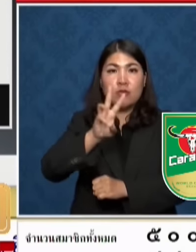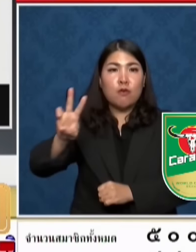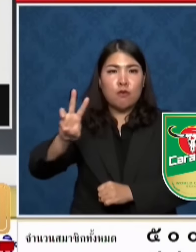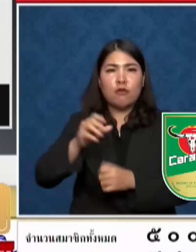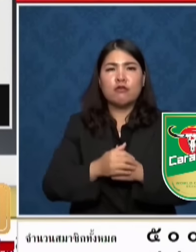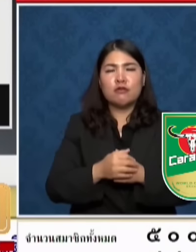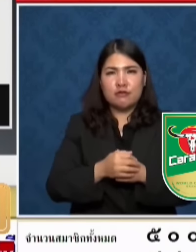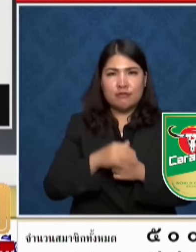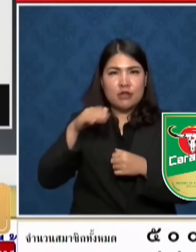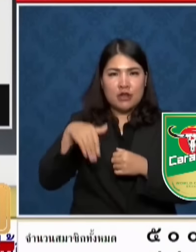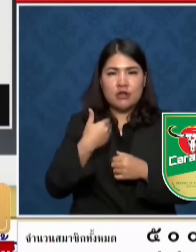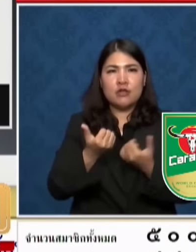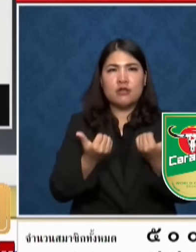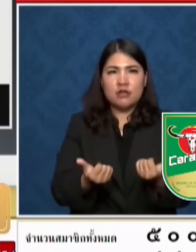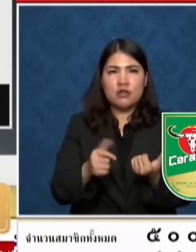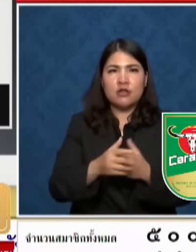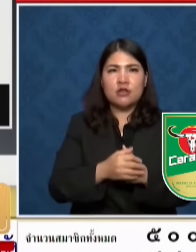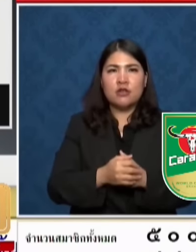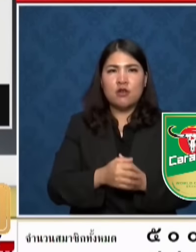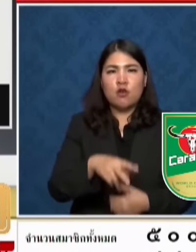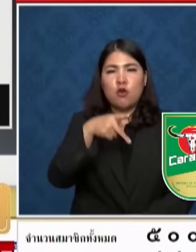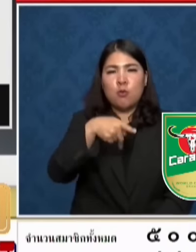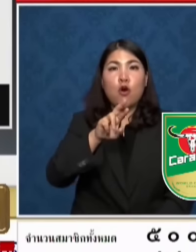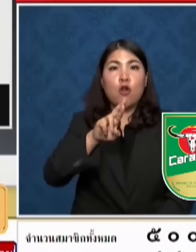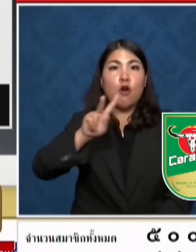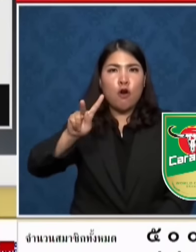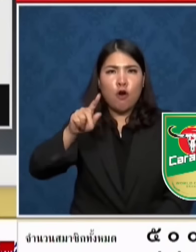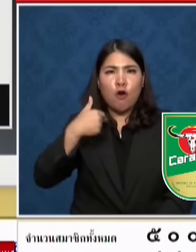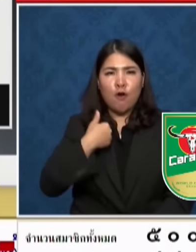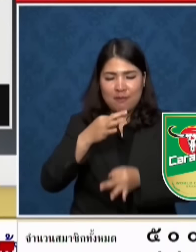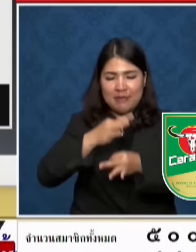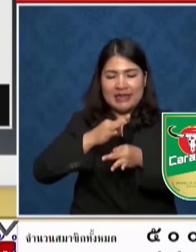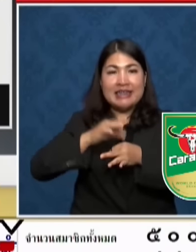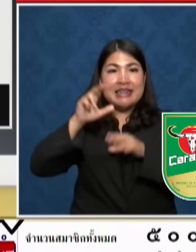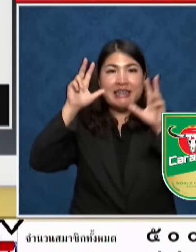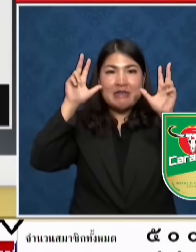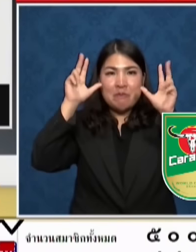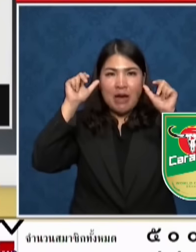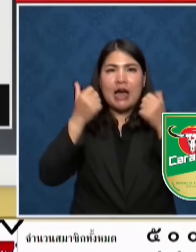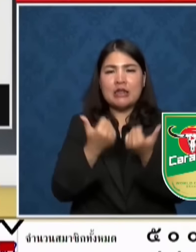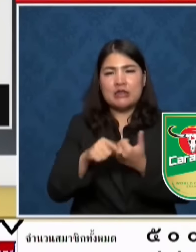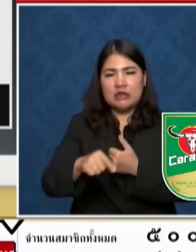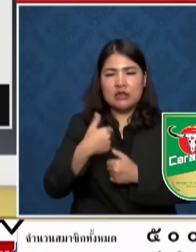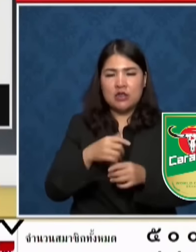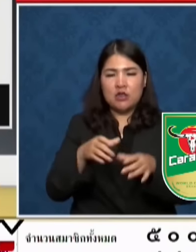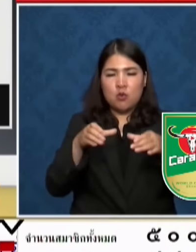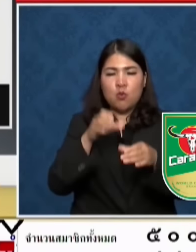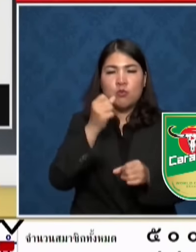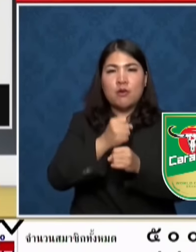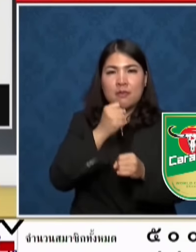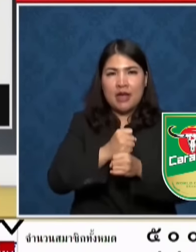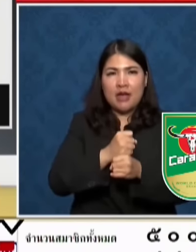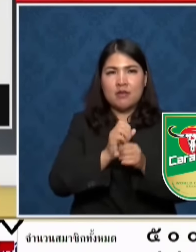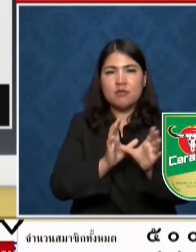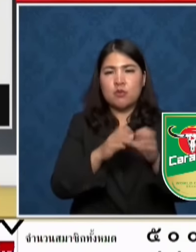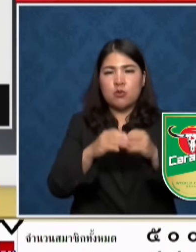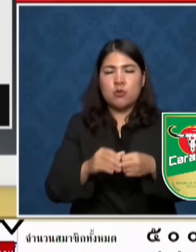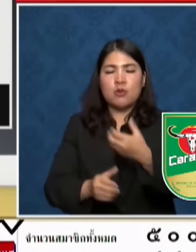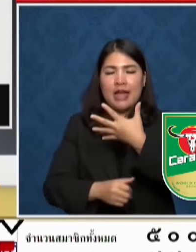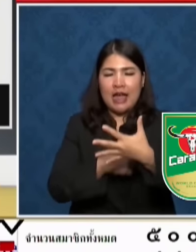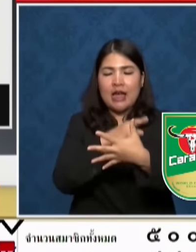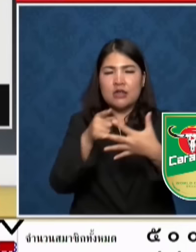2566ต่อไปนี้ที่ฉันขอเรียกว่าพ.ร.ก.บัญชีม้าโดยให้อำนาจ5หน่วยงานมาทำการ CFR หรือ